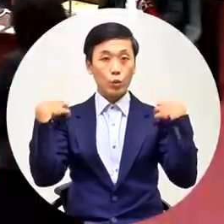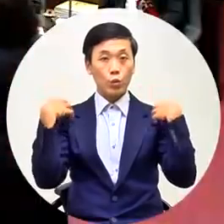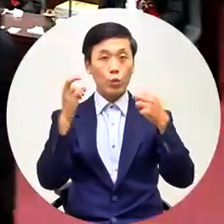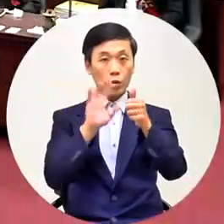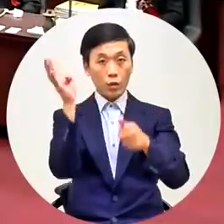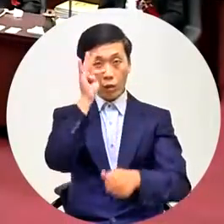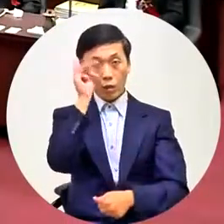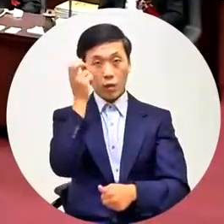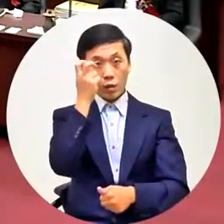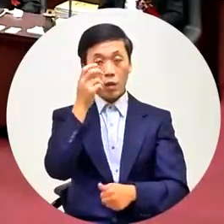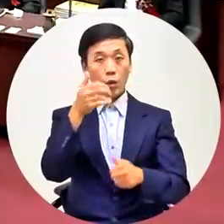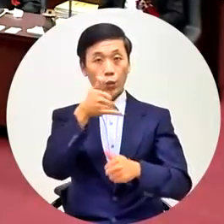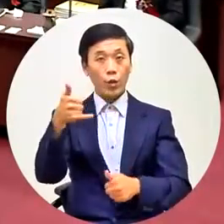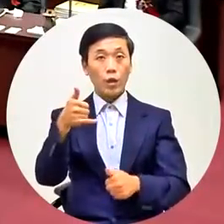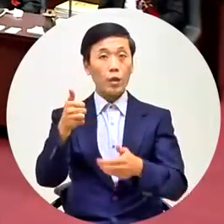票。